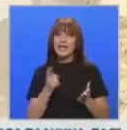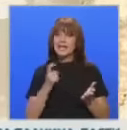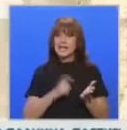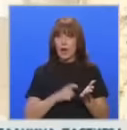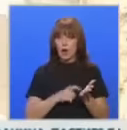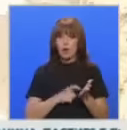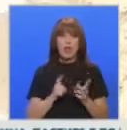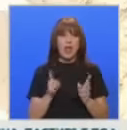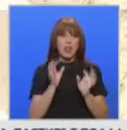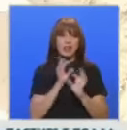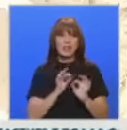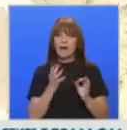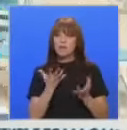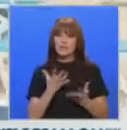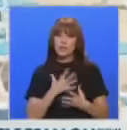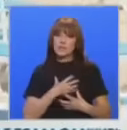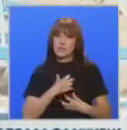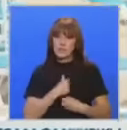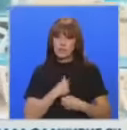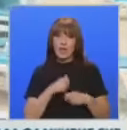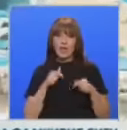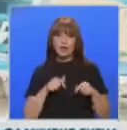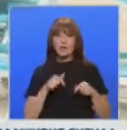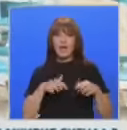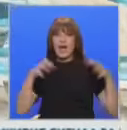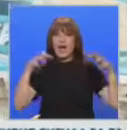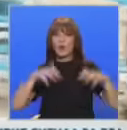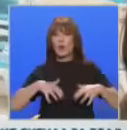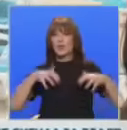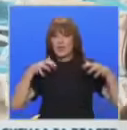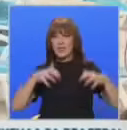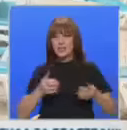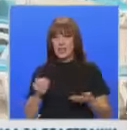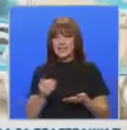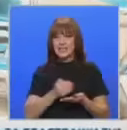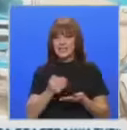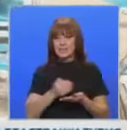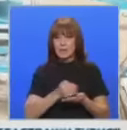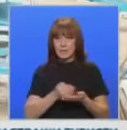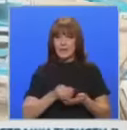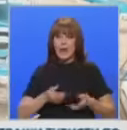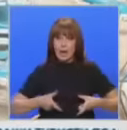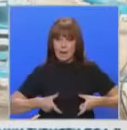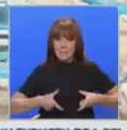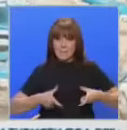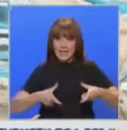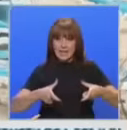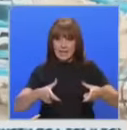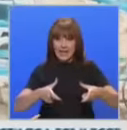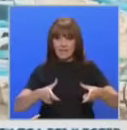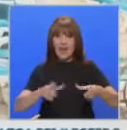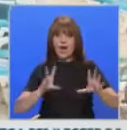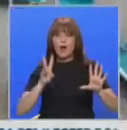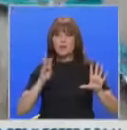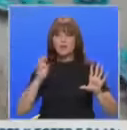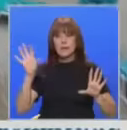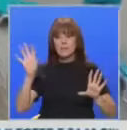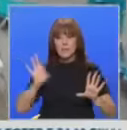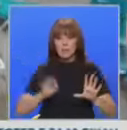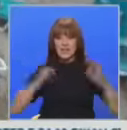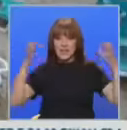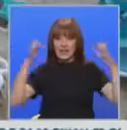какво да се притесняват хората. Това тук е дъждовен колектор, през който минава водосбора на 80% от нашия град.